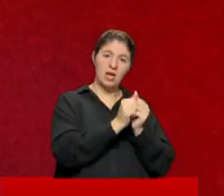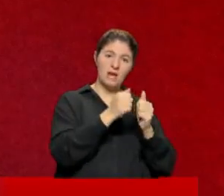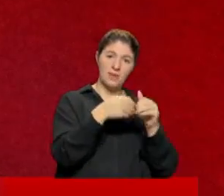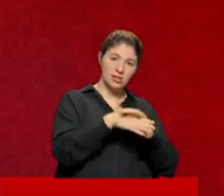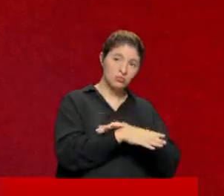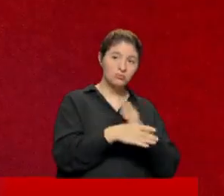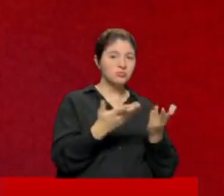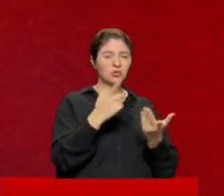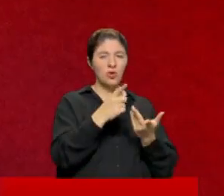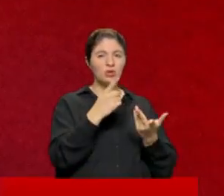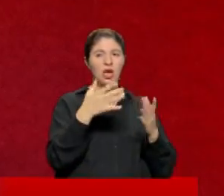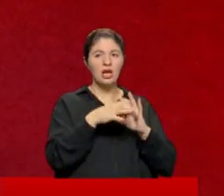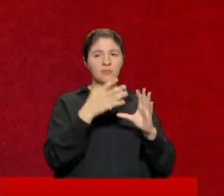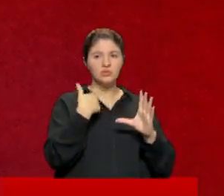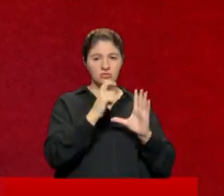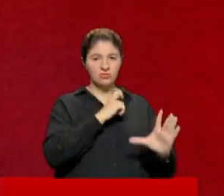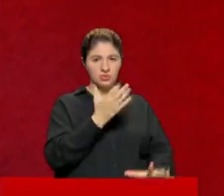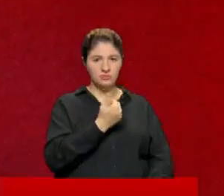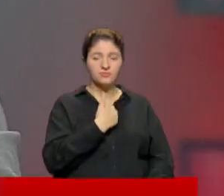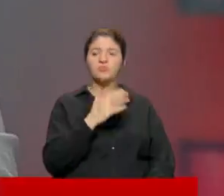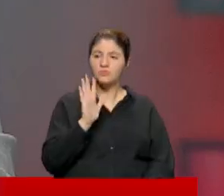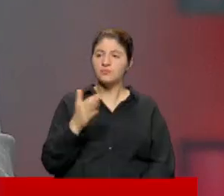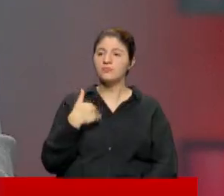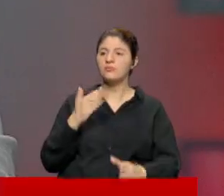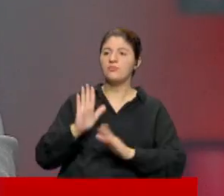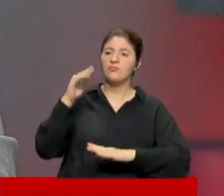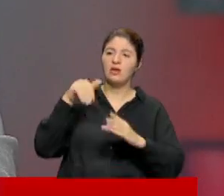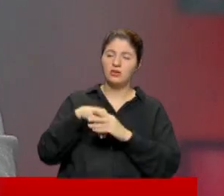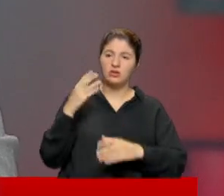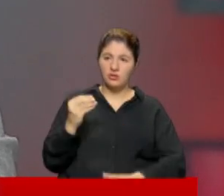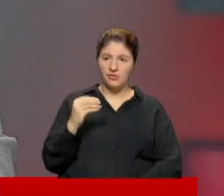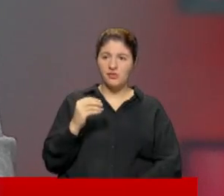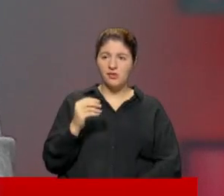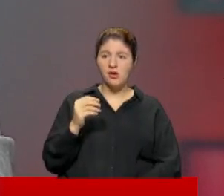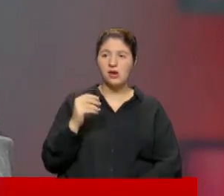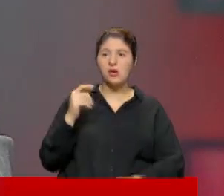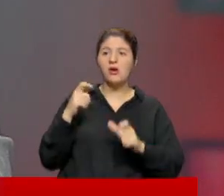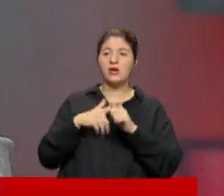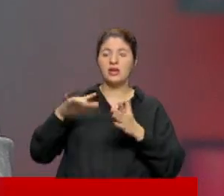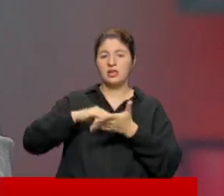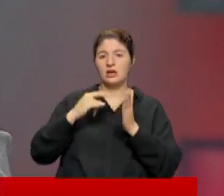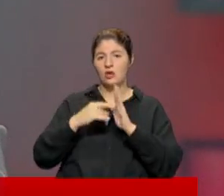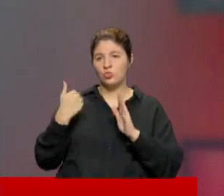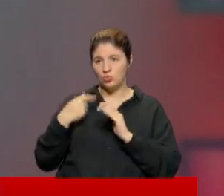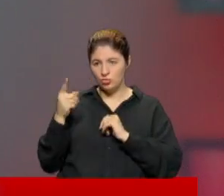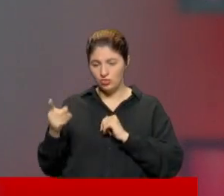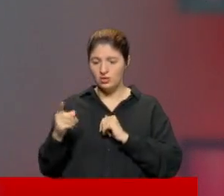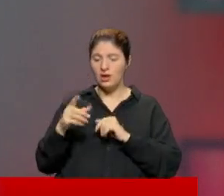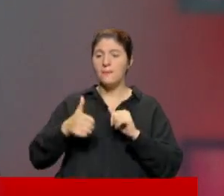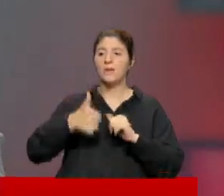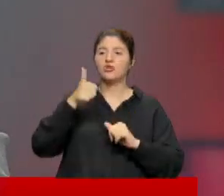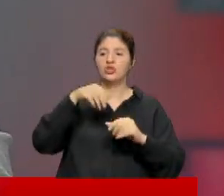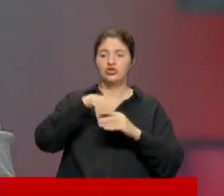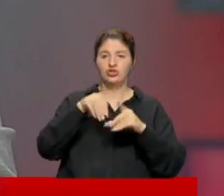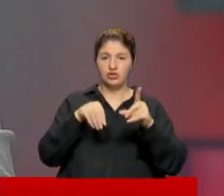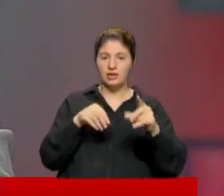mı seçim gireceksiniz onunla ilgili de bir yanıt alabilir miyim tabii biz Demokrat Parti olarak genel idare kurulunda da Eee başkanlık